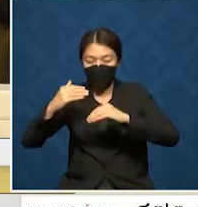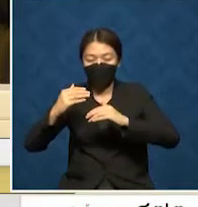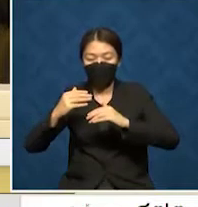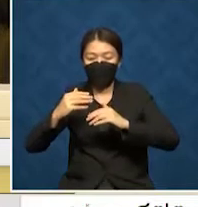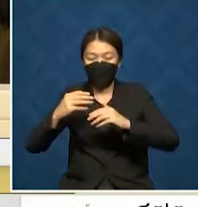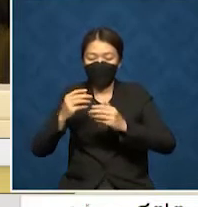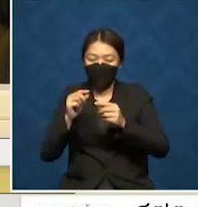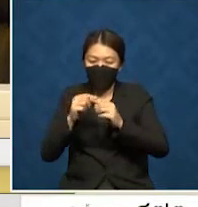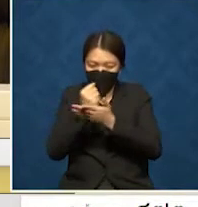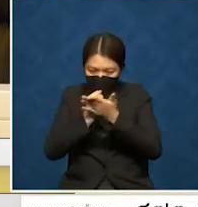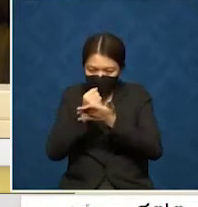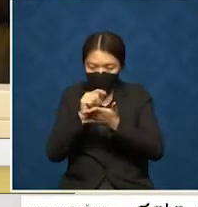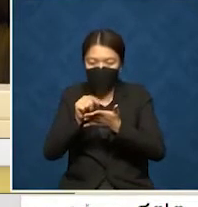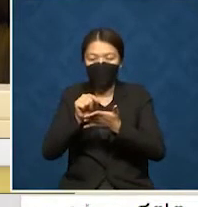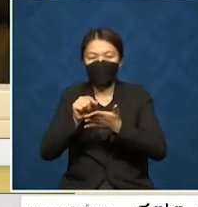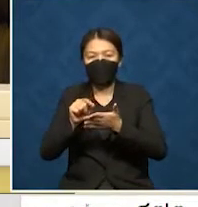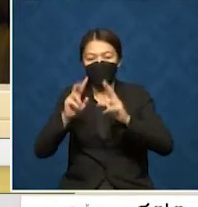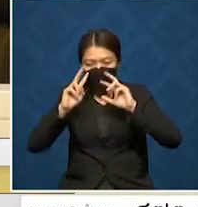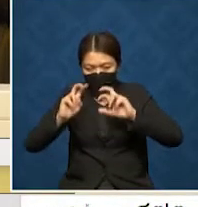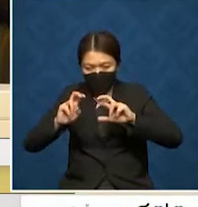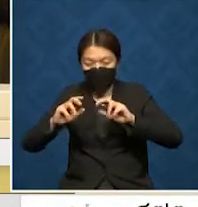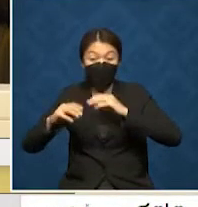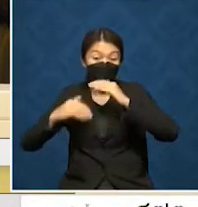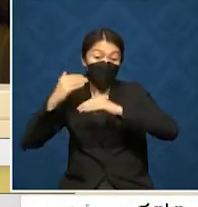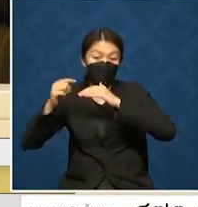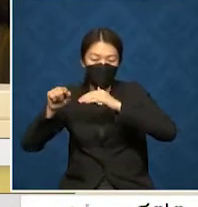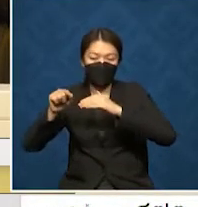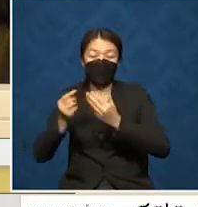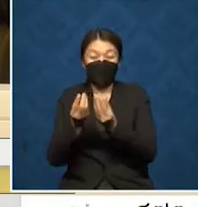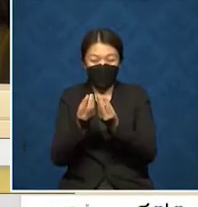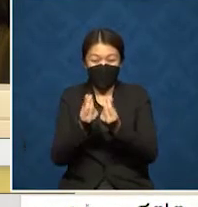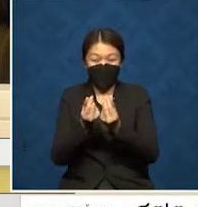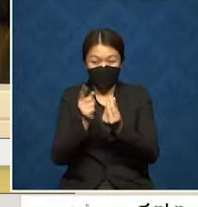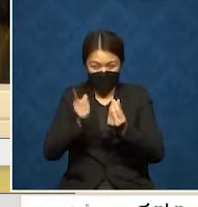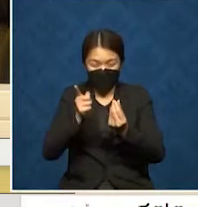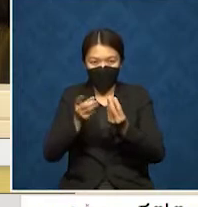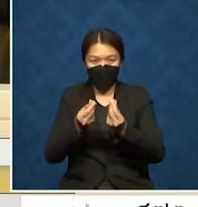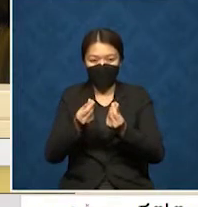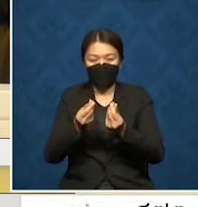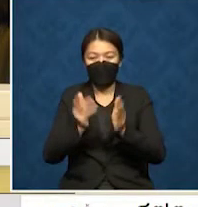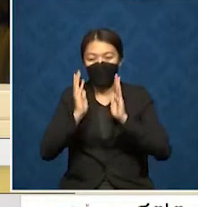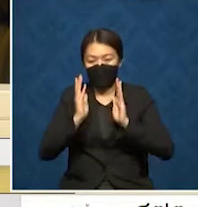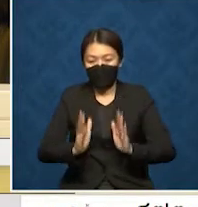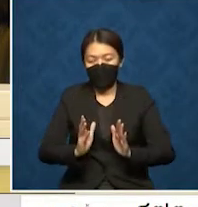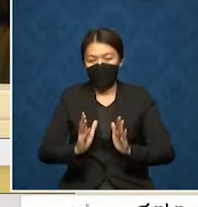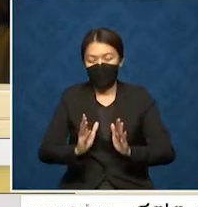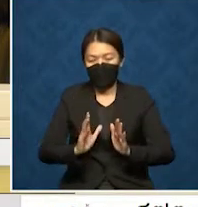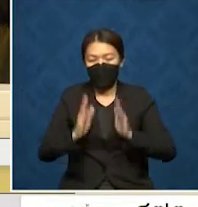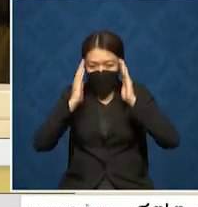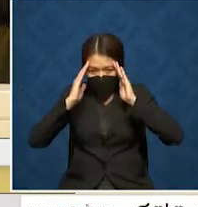เสพติดซึ่งในข้อเท็จจริงแล้วตัวเลขที่คนที่เค